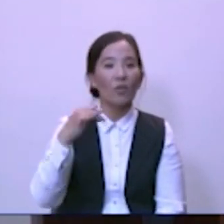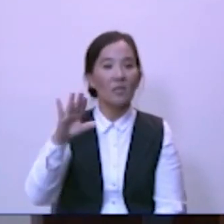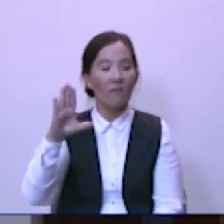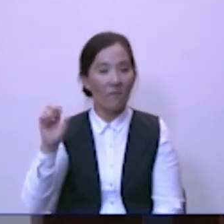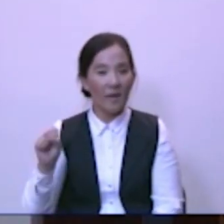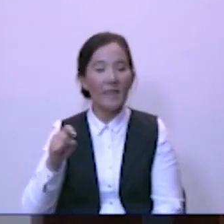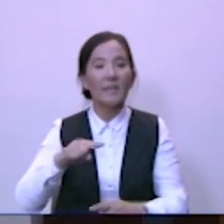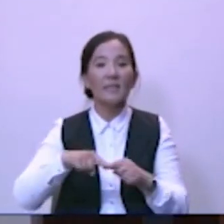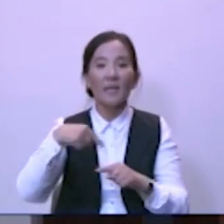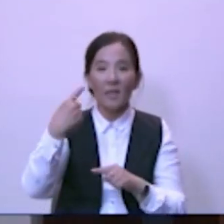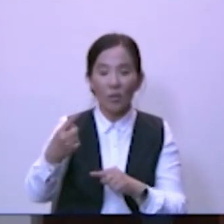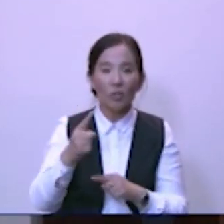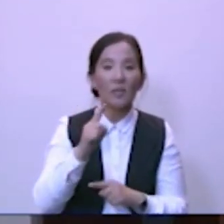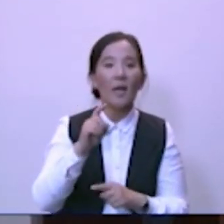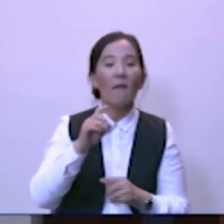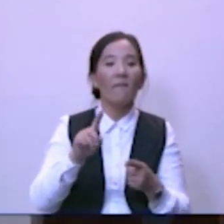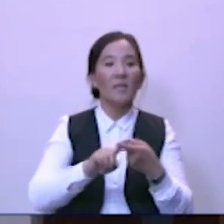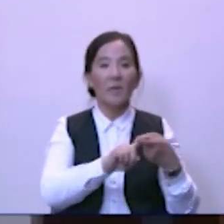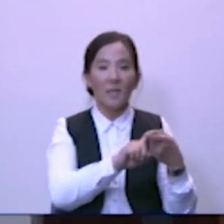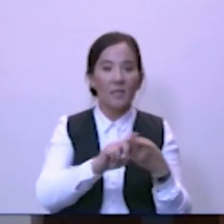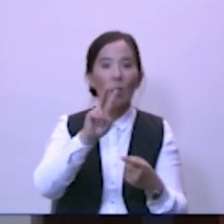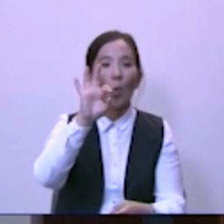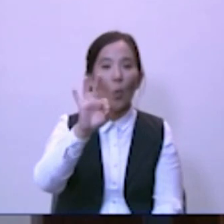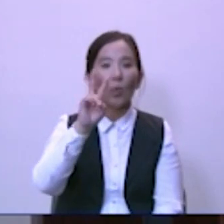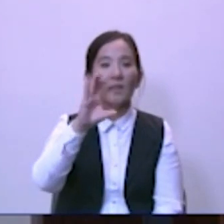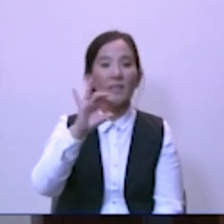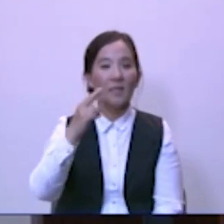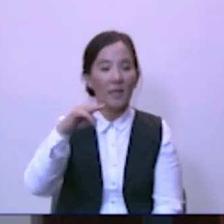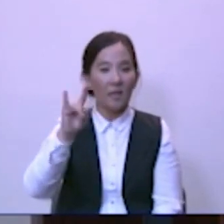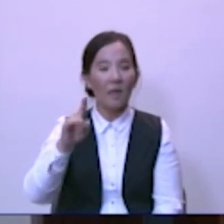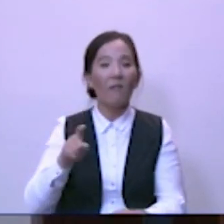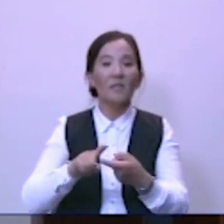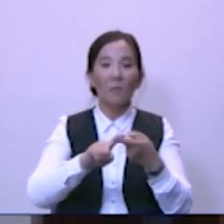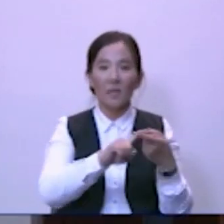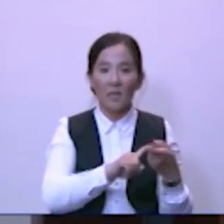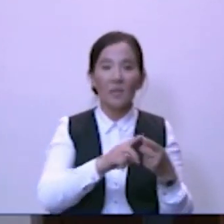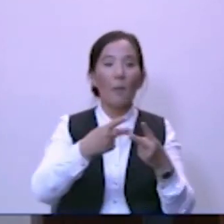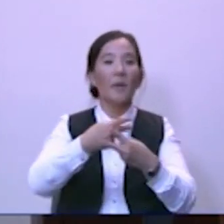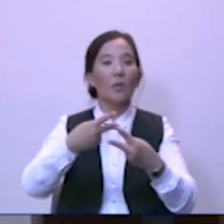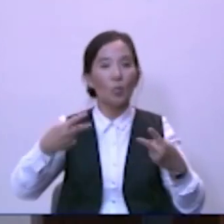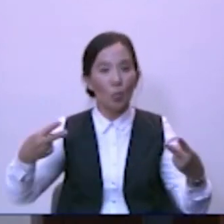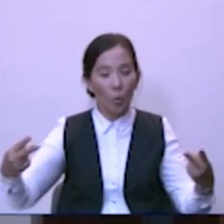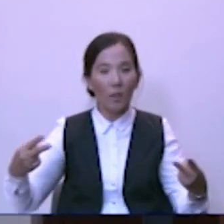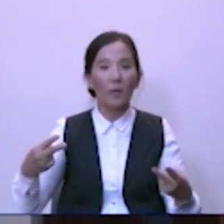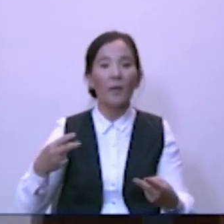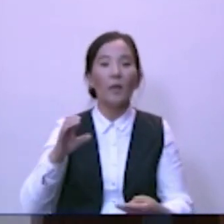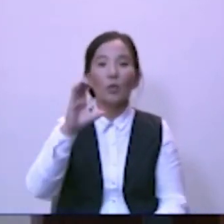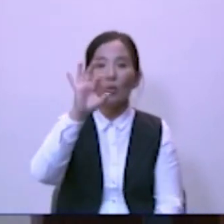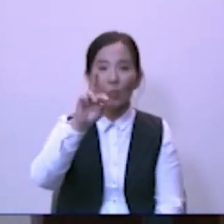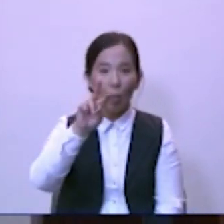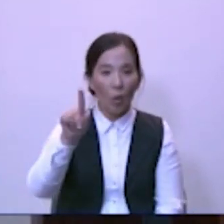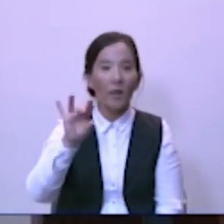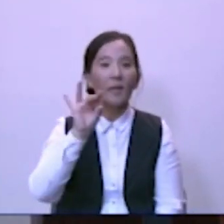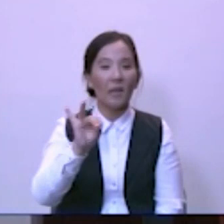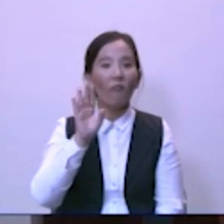взаимодействие с оксидами основные оксиды взаимодействуют кислотами образуя соль и